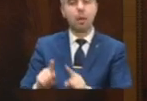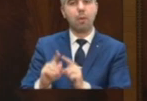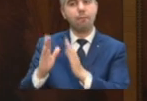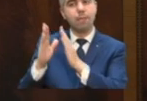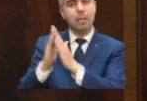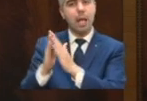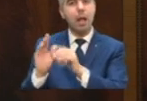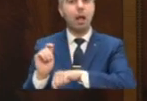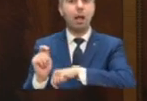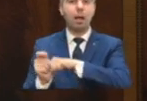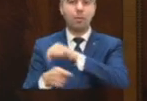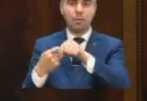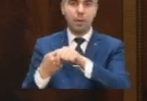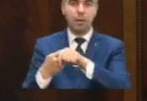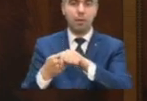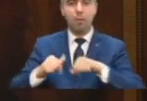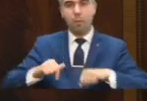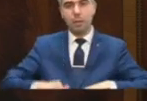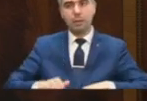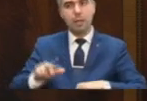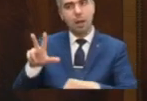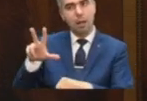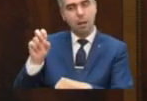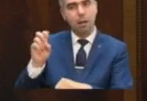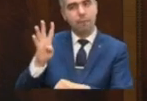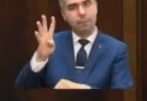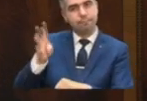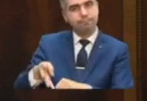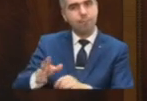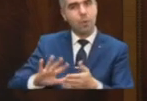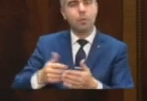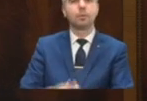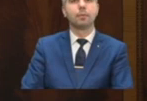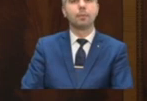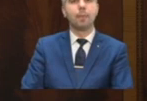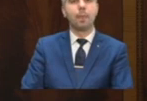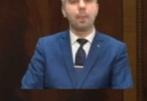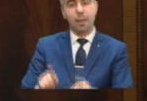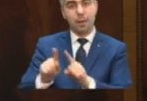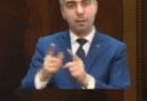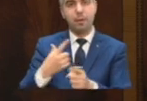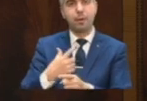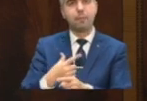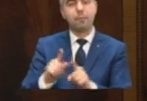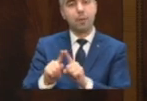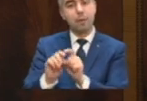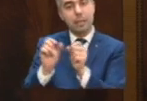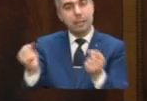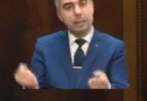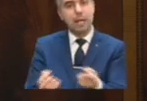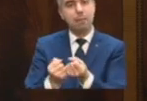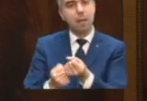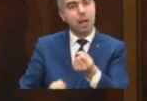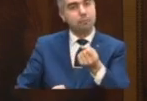القروي. أنتم سيدة الوزيرة تعرفون ونحن نعرف أنه إذا لم تتحقق التنمية في